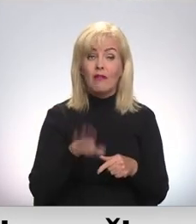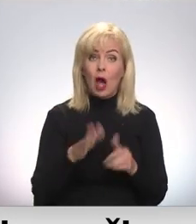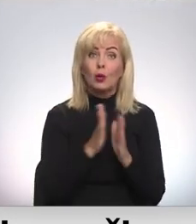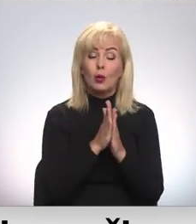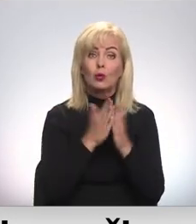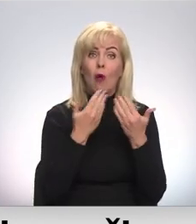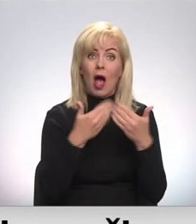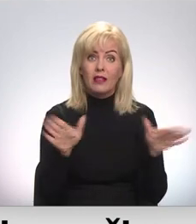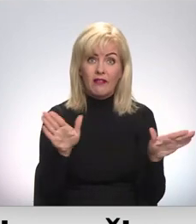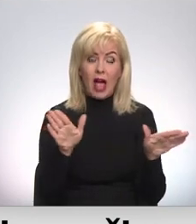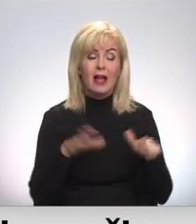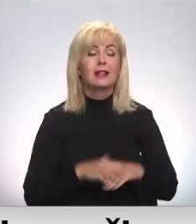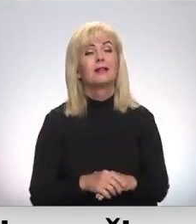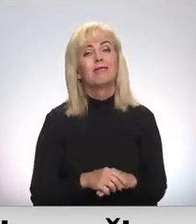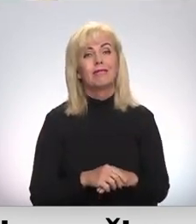atvērt?